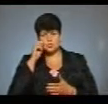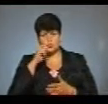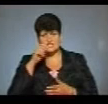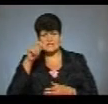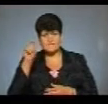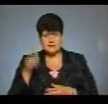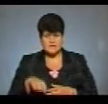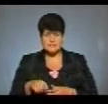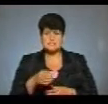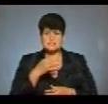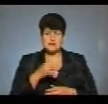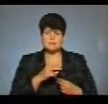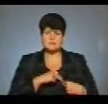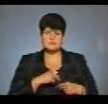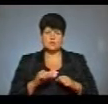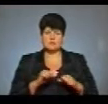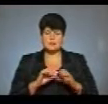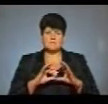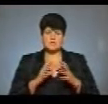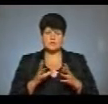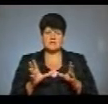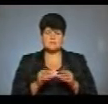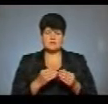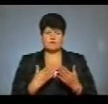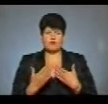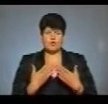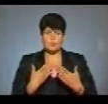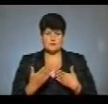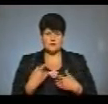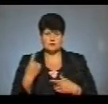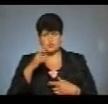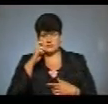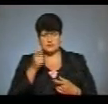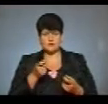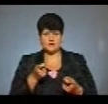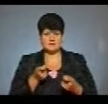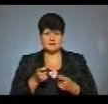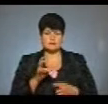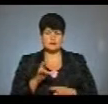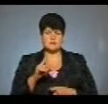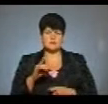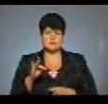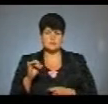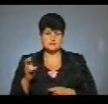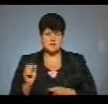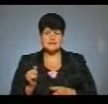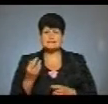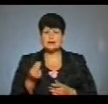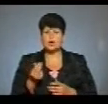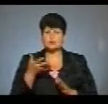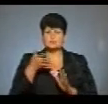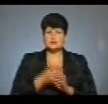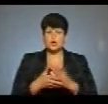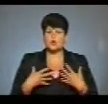війни, повідомила працівниця управління міжнародного співробітництва облдержадміністрації Наталія Зарицька. Скільки грошей пішло на